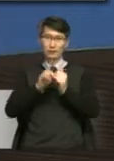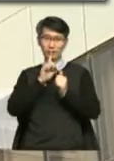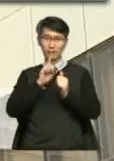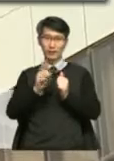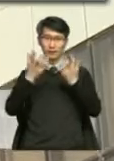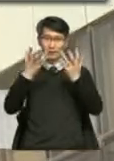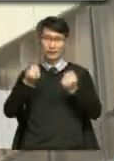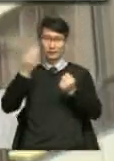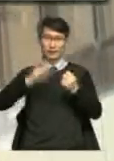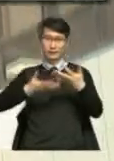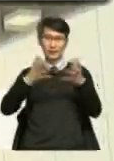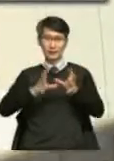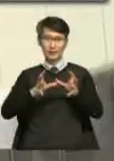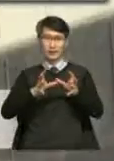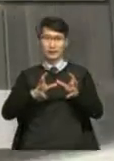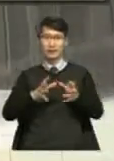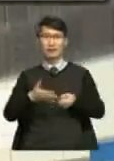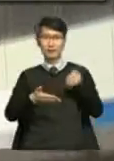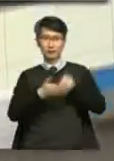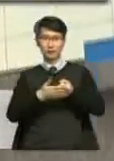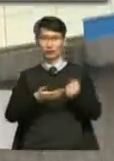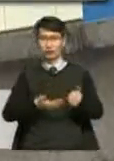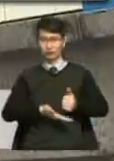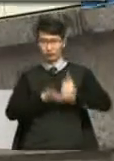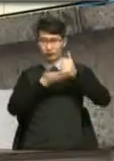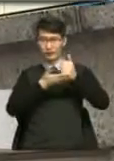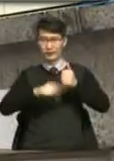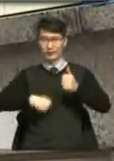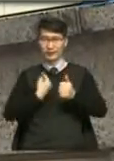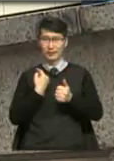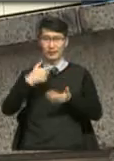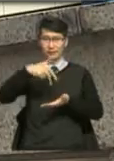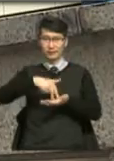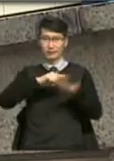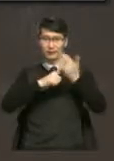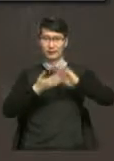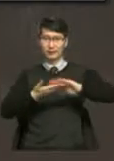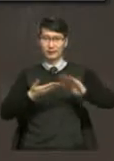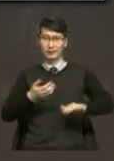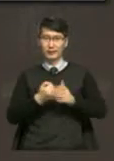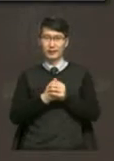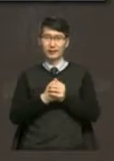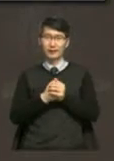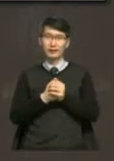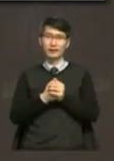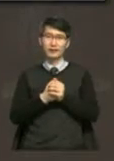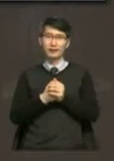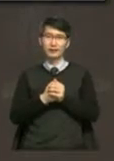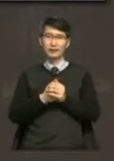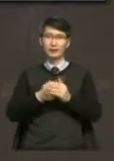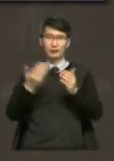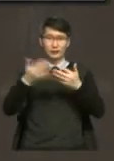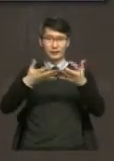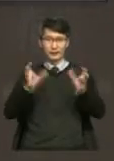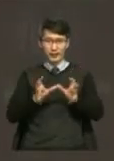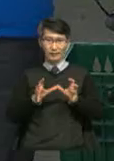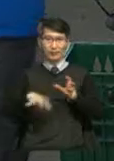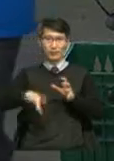많지만 당의 결정을 존중한다며 자신의 입장을 밝혔습니다. 선당우사의 정신으로 풀이